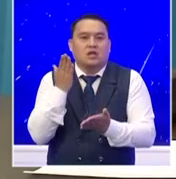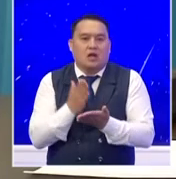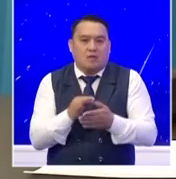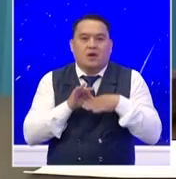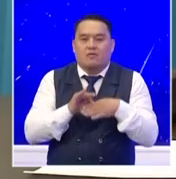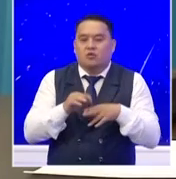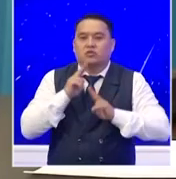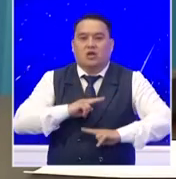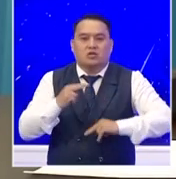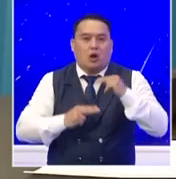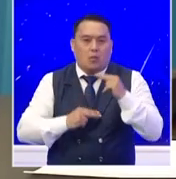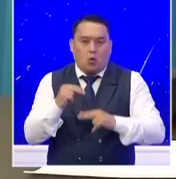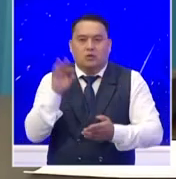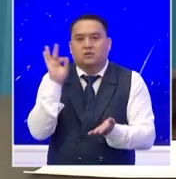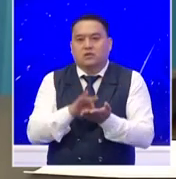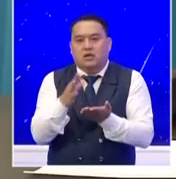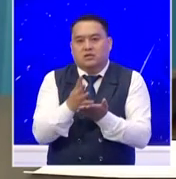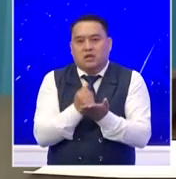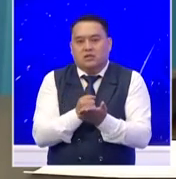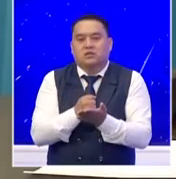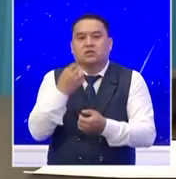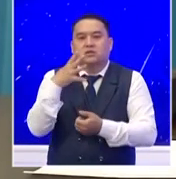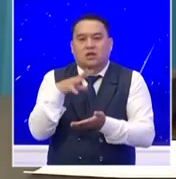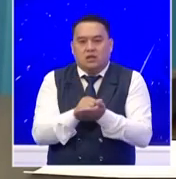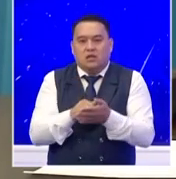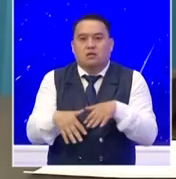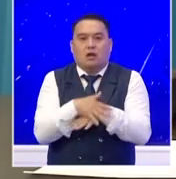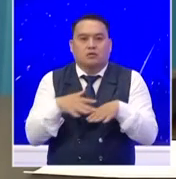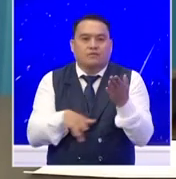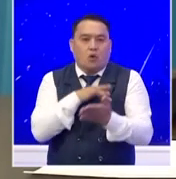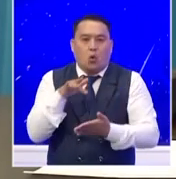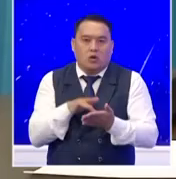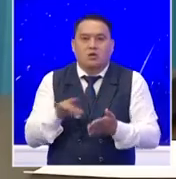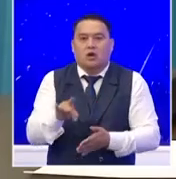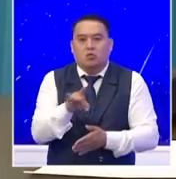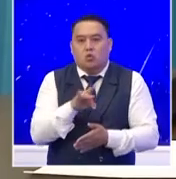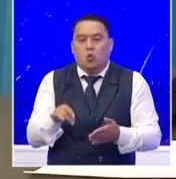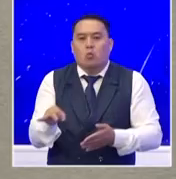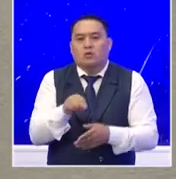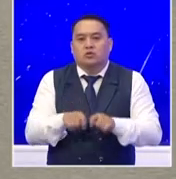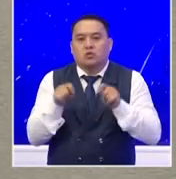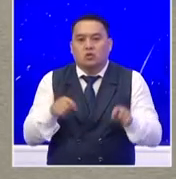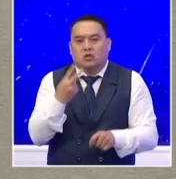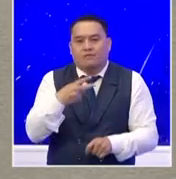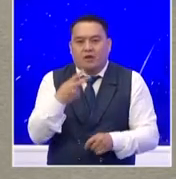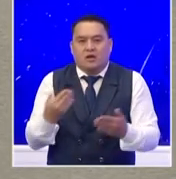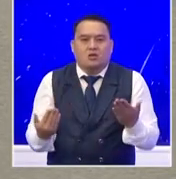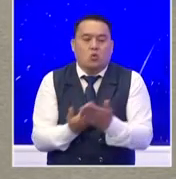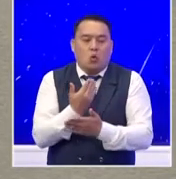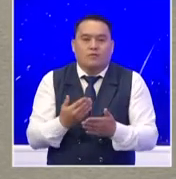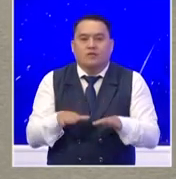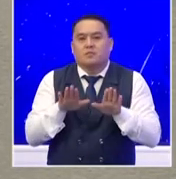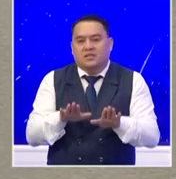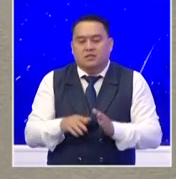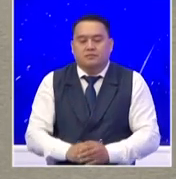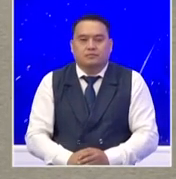Ведутся строительные работы. В целях сохранения занятости населения во всех городах и районах области создано 20 мобильных рекрутских